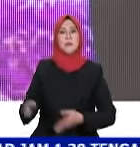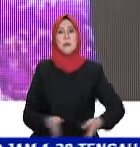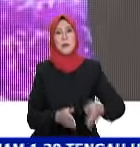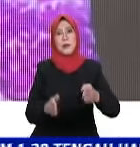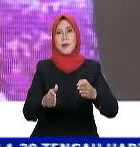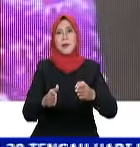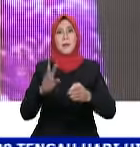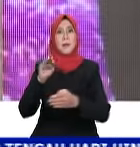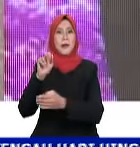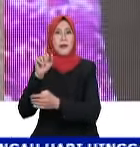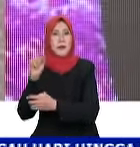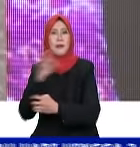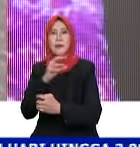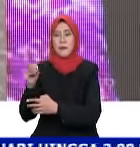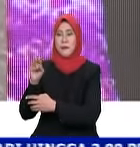Sungai Manduring.